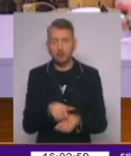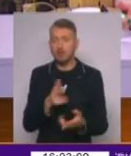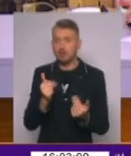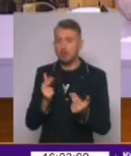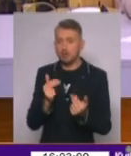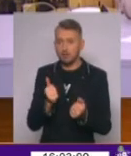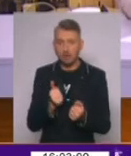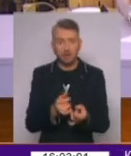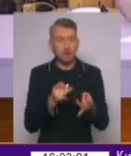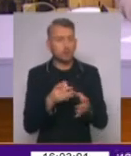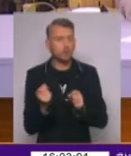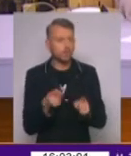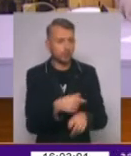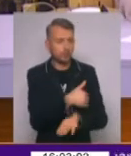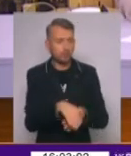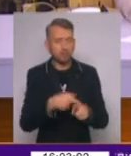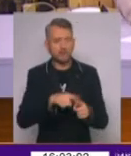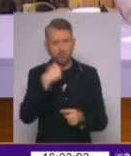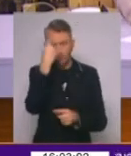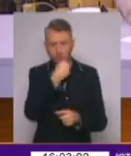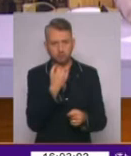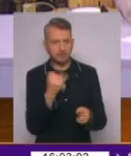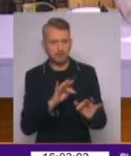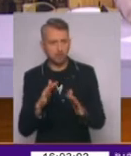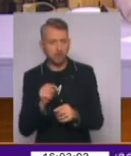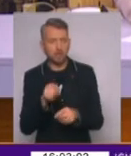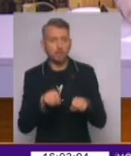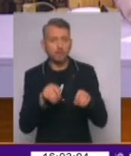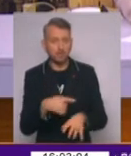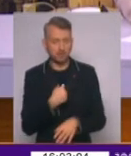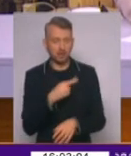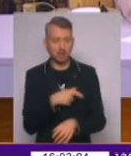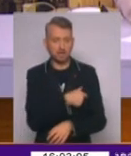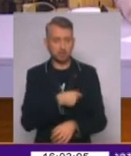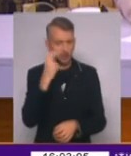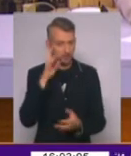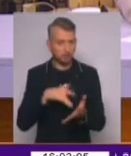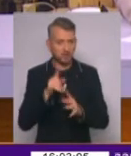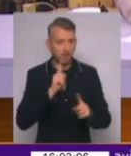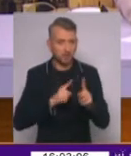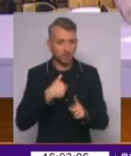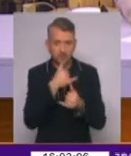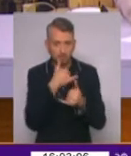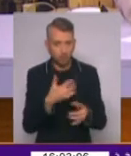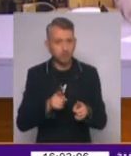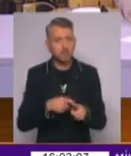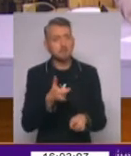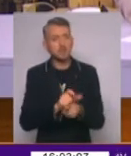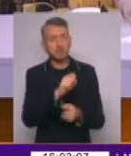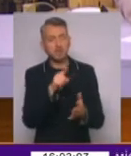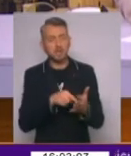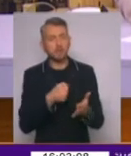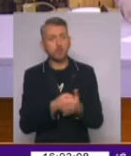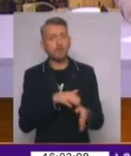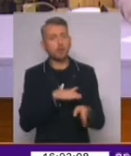просто виконуються на вулиці. Да, це особисті історії. Їх вирішити я, як депутат Київської міської ради, не можу. Це більше питання до